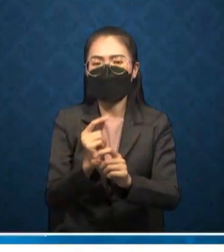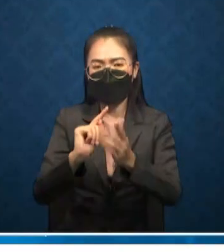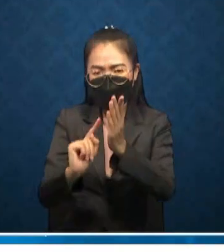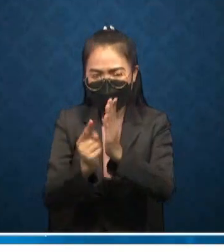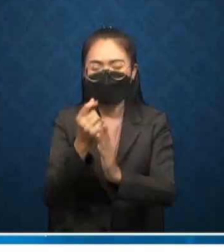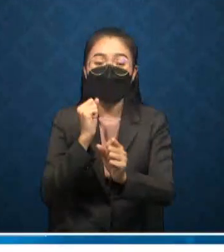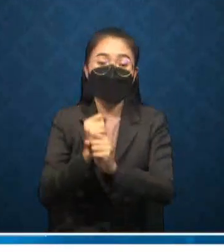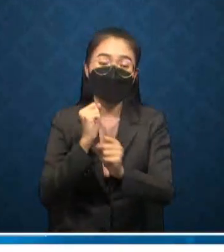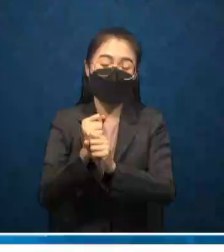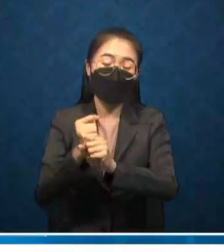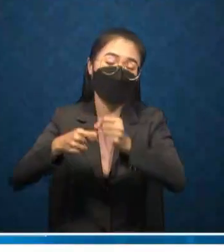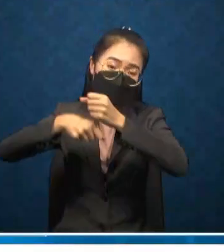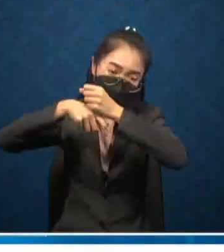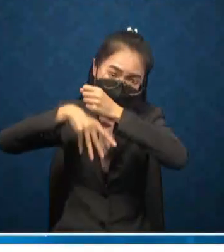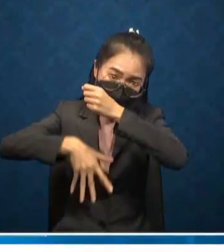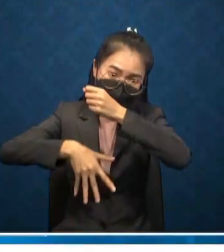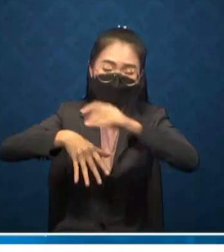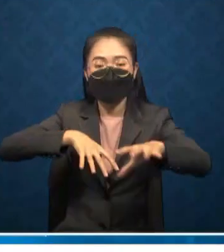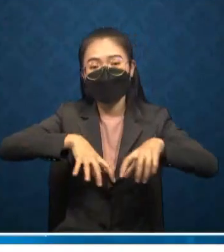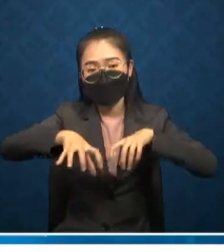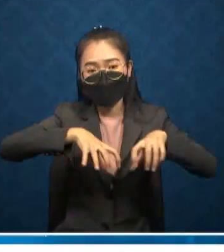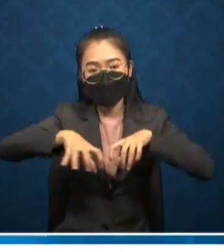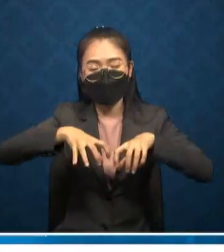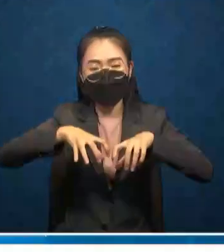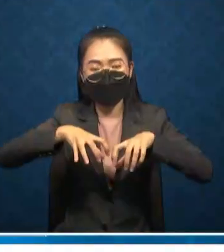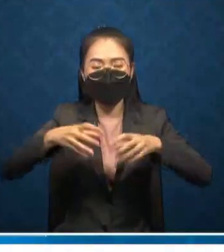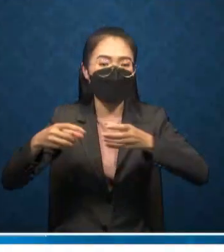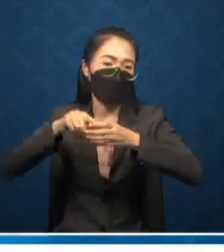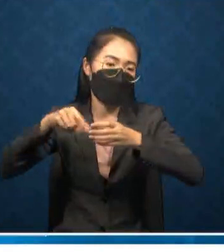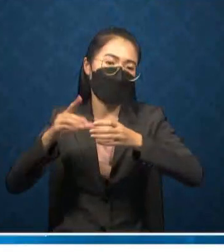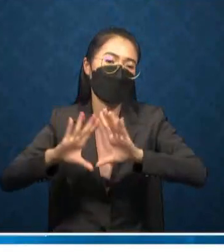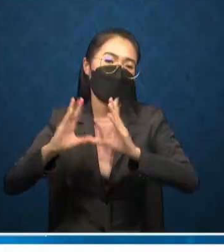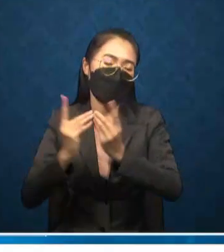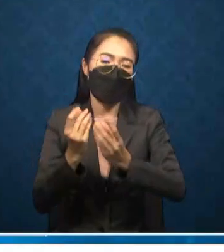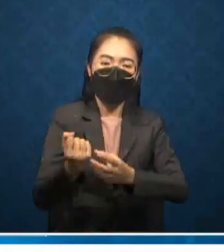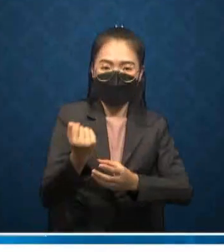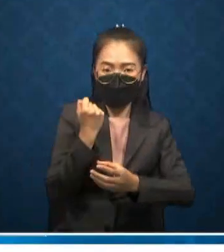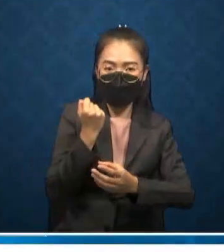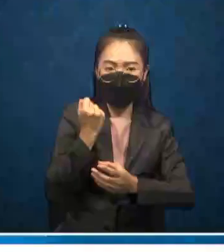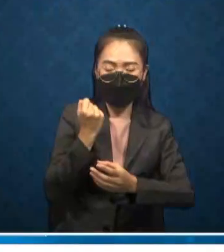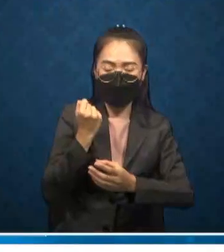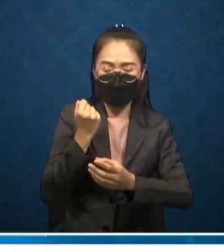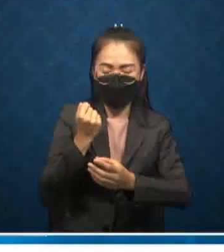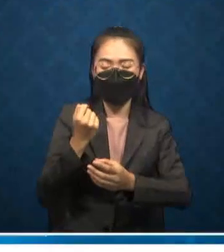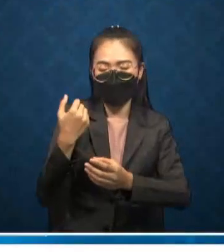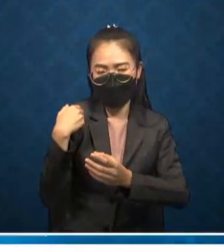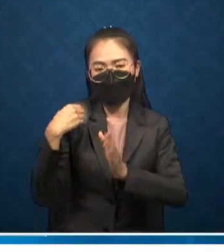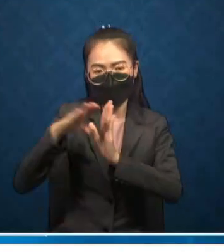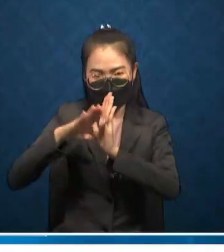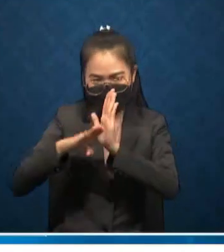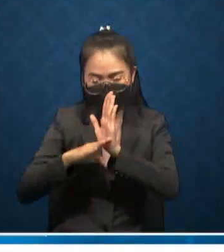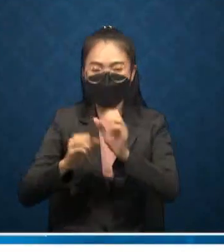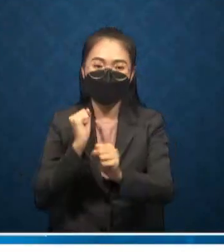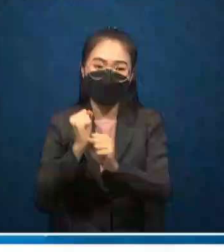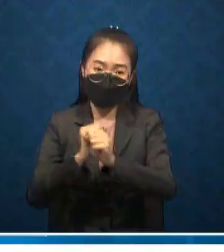มีการจัดการที่เข้มแข็งนะคะมีกลไกการทำงานที่ชัดเจนนะคะนี่คือ